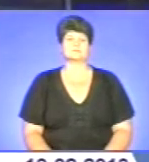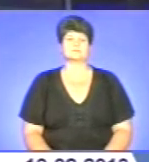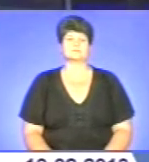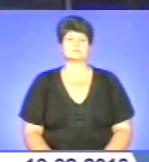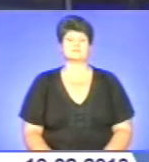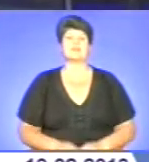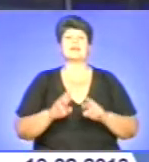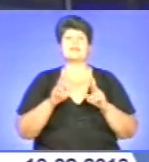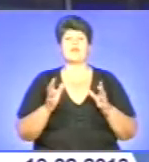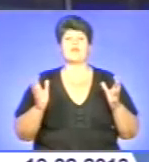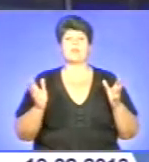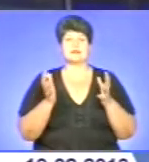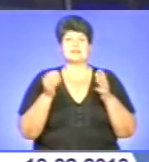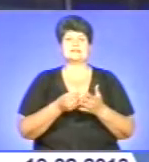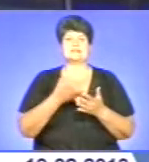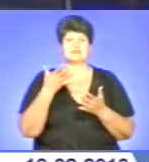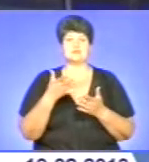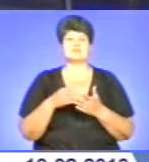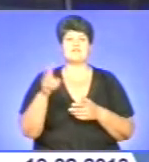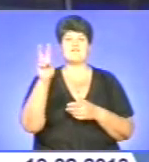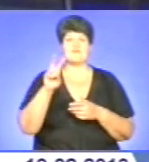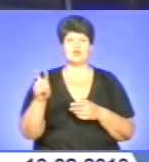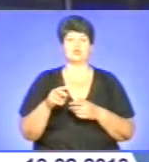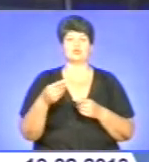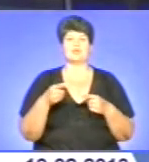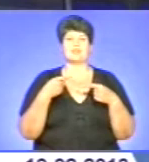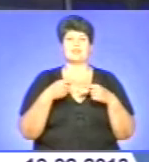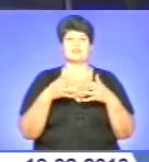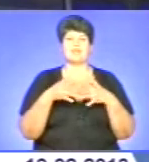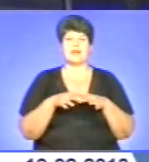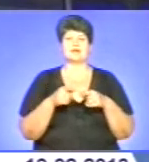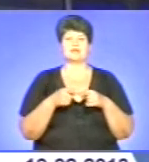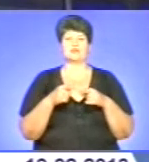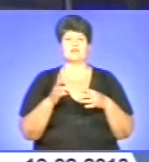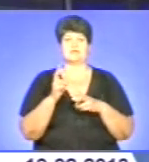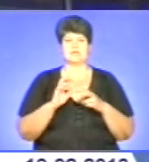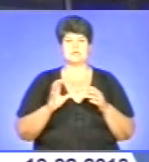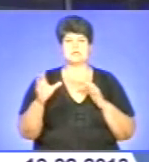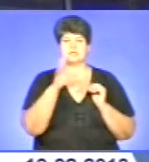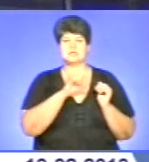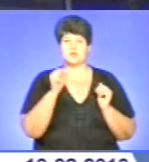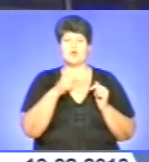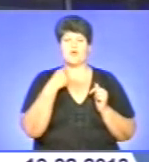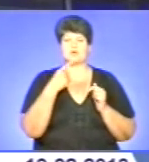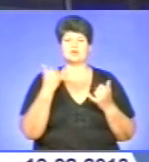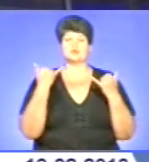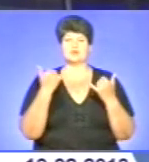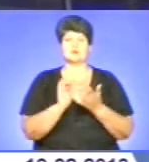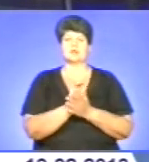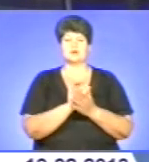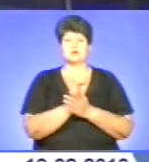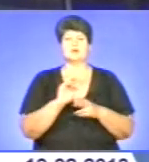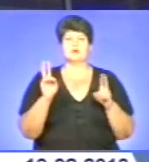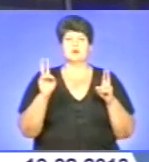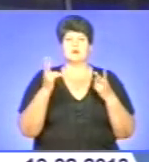як вберегти цінності валюту техніку загалом квартиру та підприємства від злодіїв говорили сьогодні на прес-конференції в управлінні